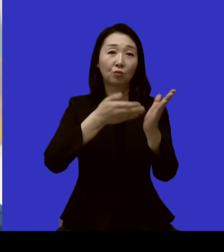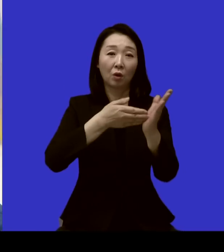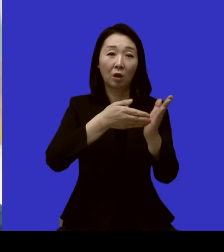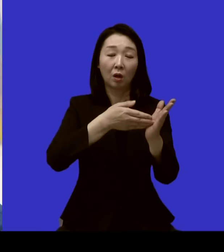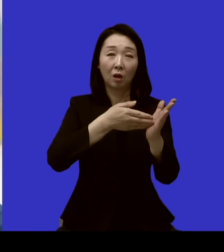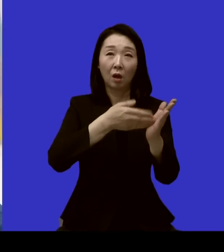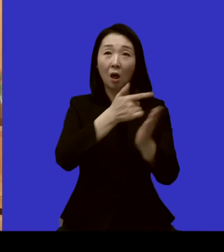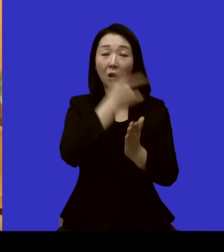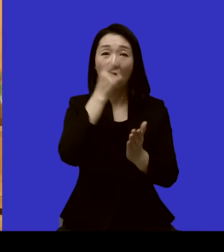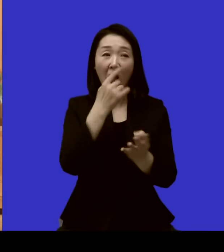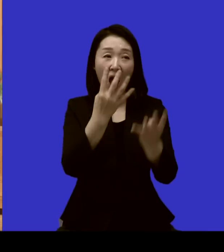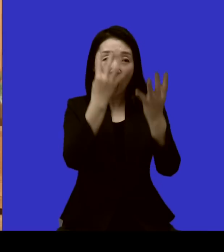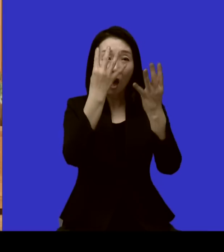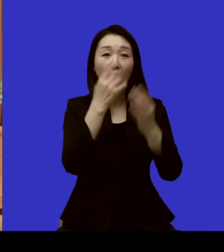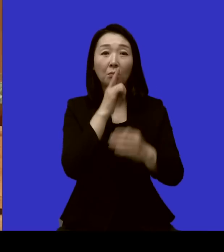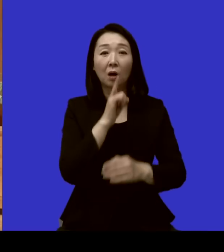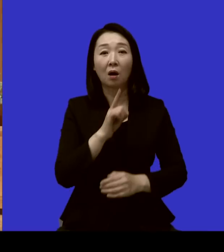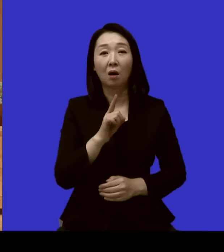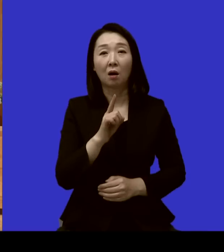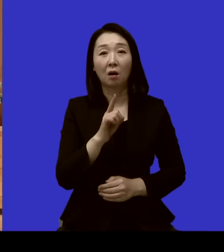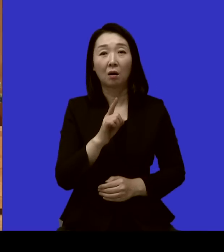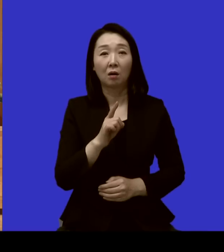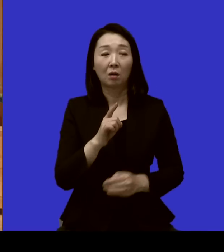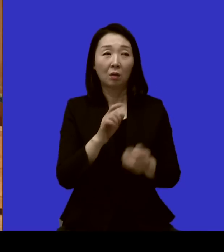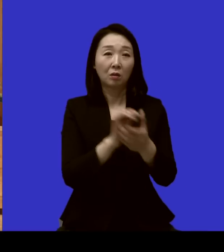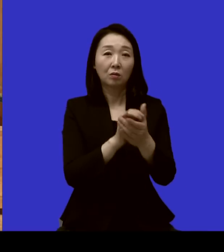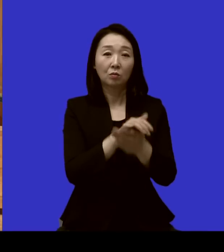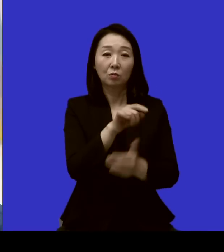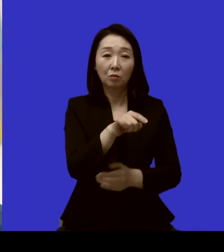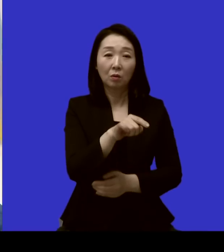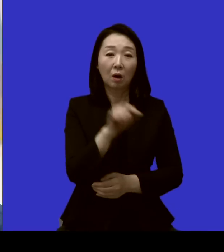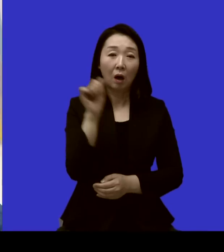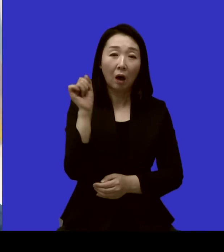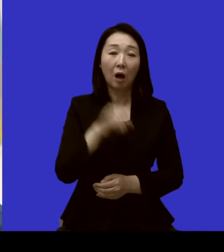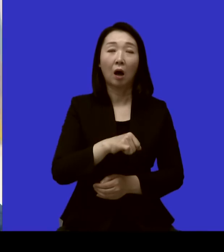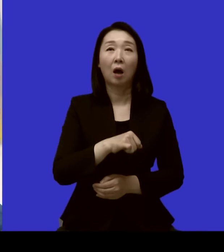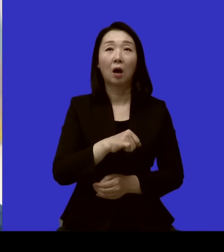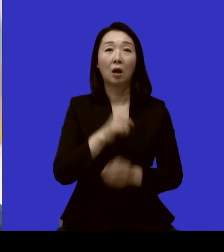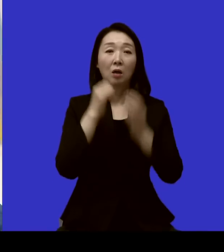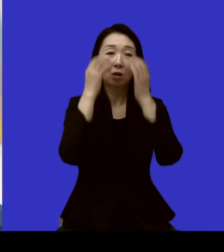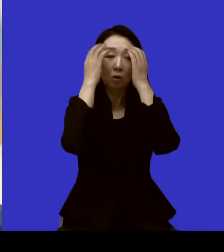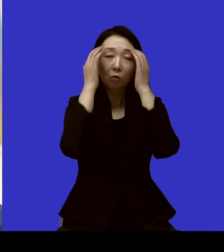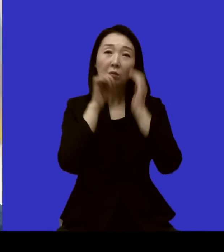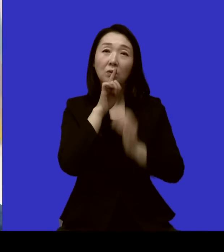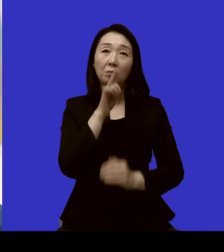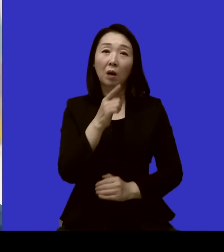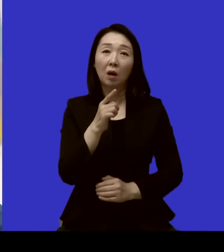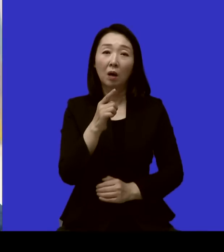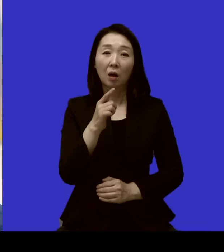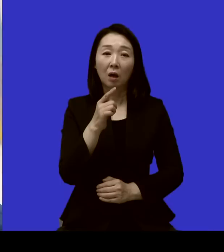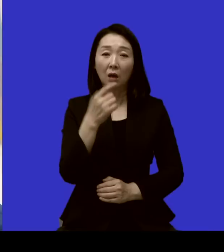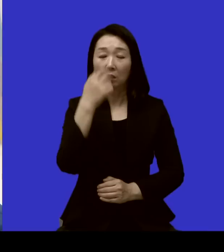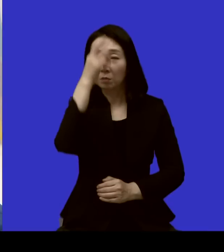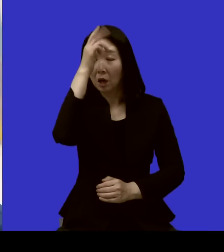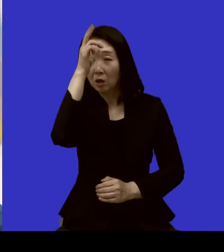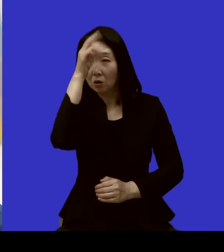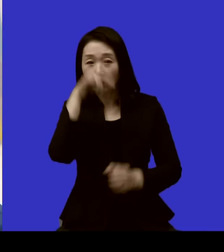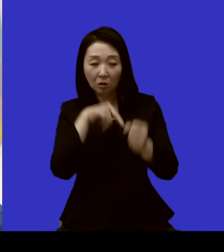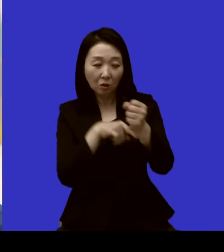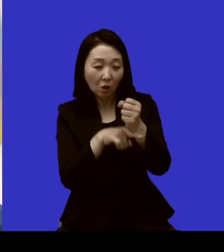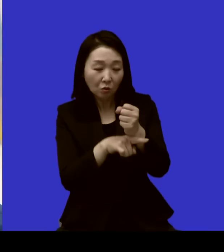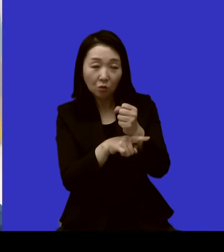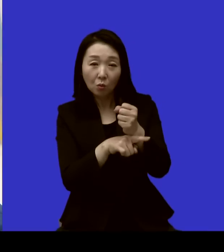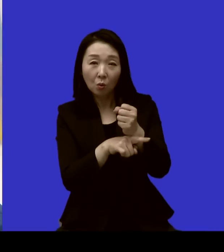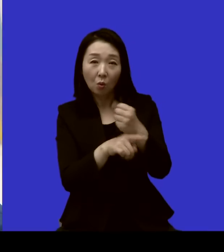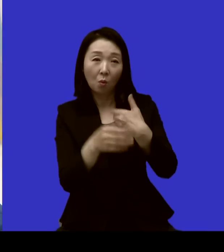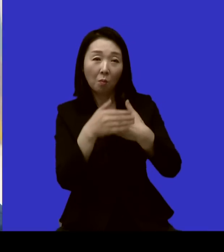그게 너무 크게 나왔던 거예요. 아, 뉴스에까지 나왔어요. 예, 친구들이 이렇게 참 이게 고통스러운 얘기인데 경찰서 취조실에서 이렇게 고개를 숙이고